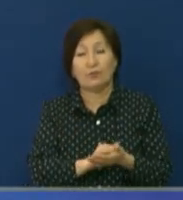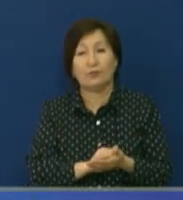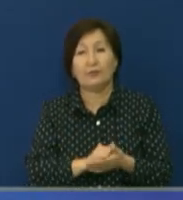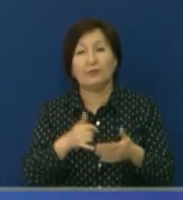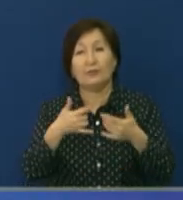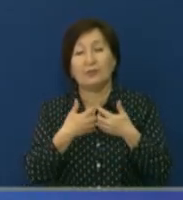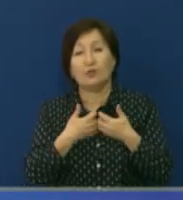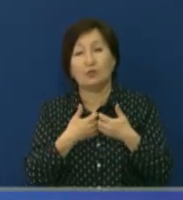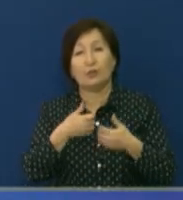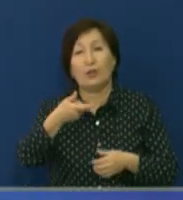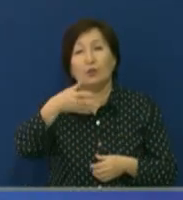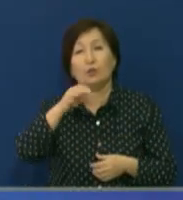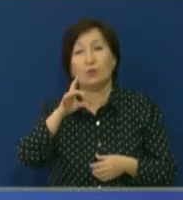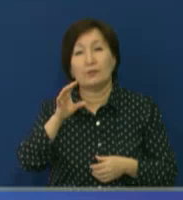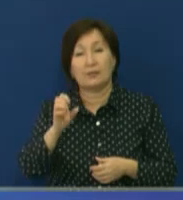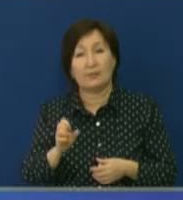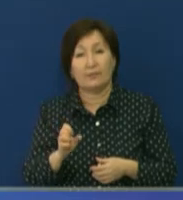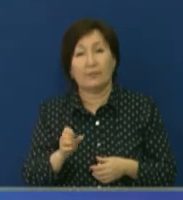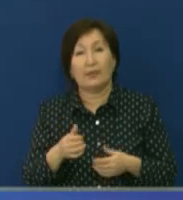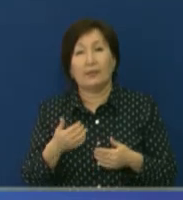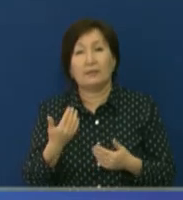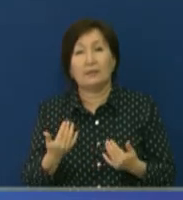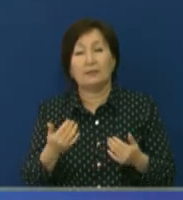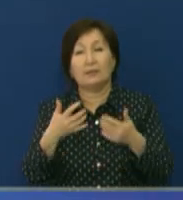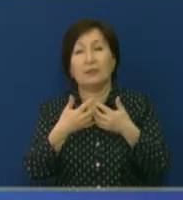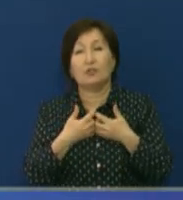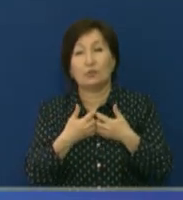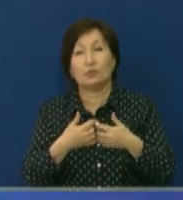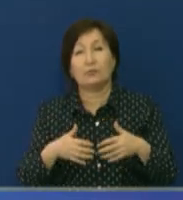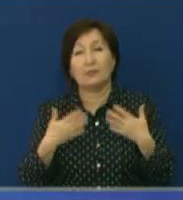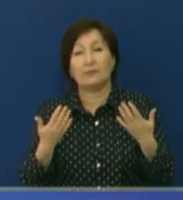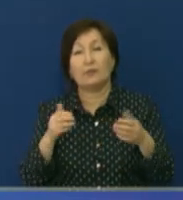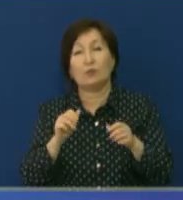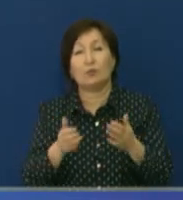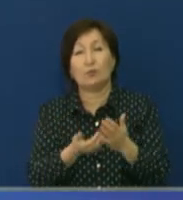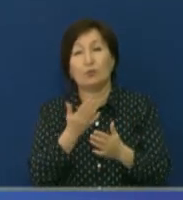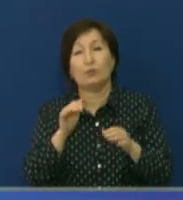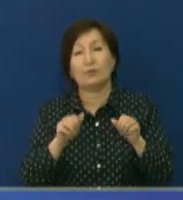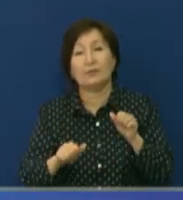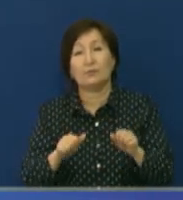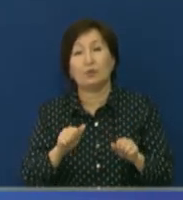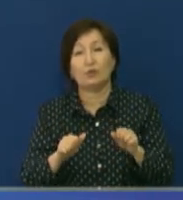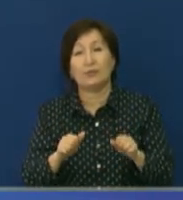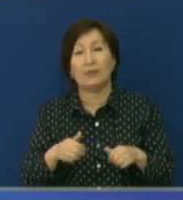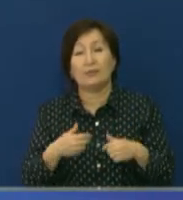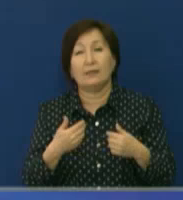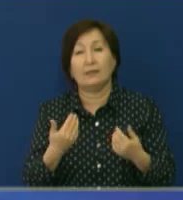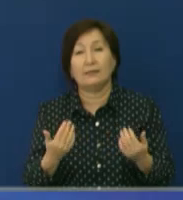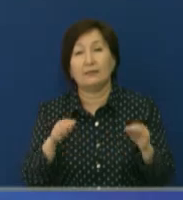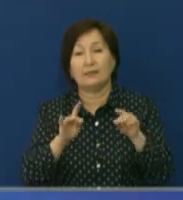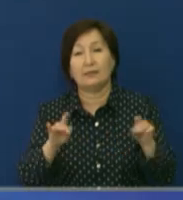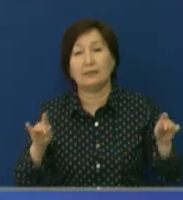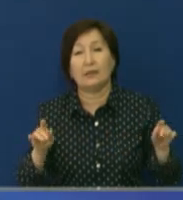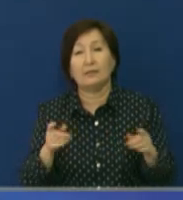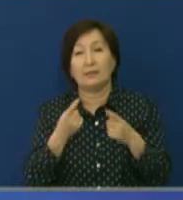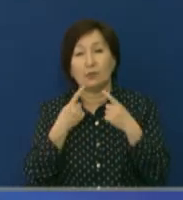гросса данный тренажер представляет собой новую возможность для работы с детьми с особыми потребностями подробнее следующем